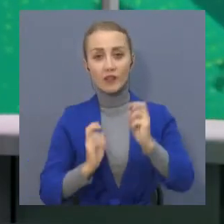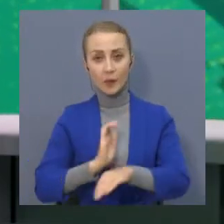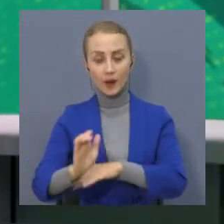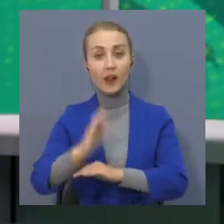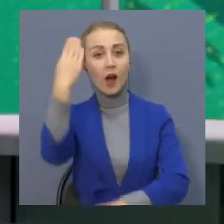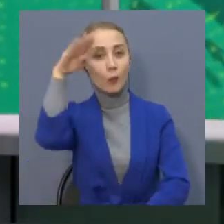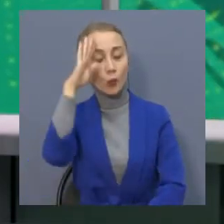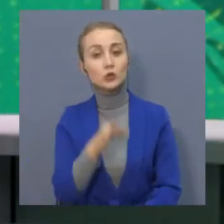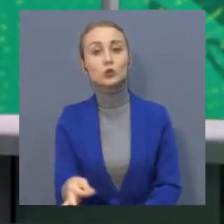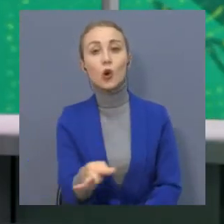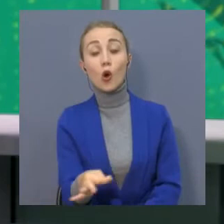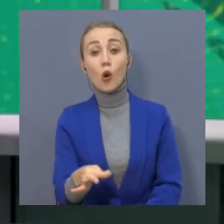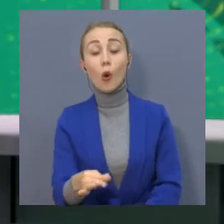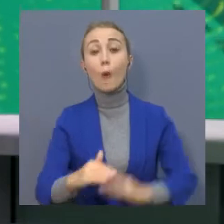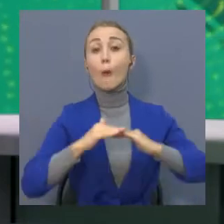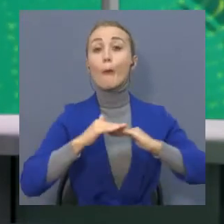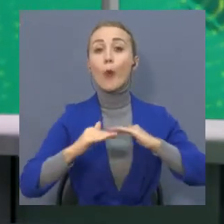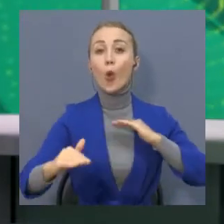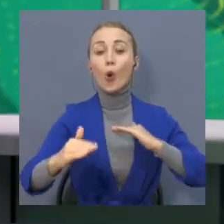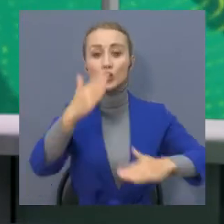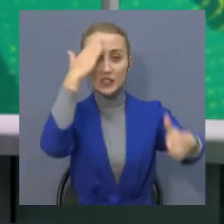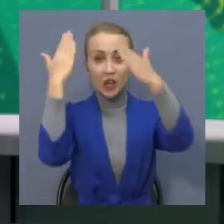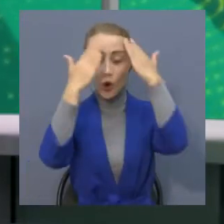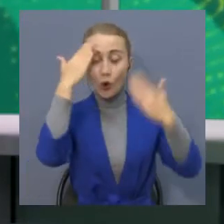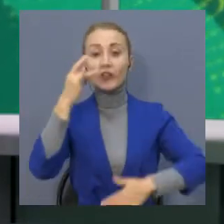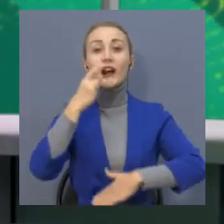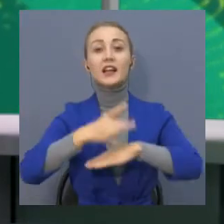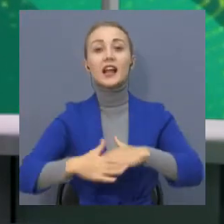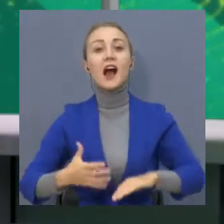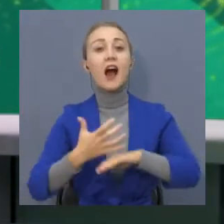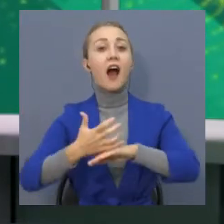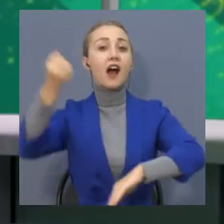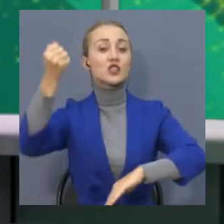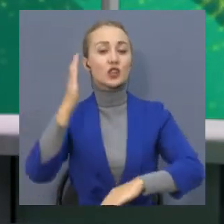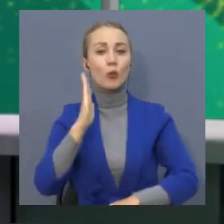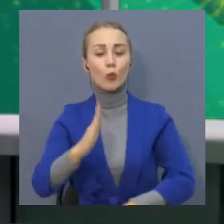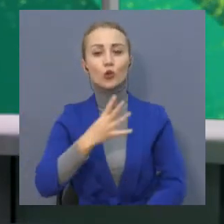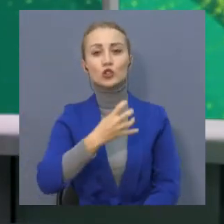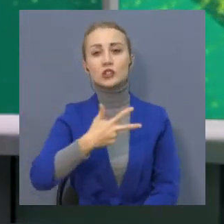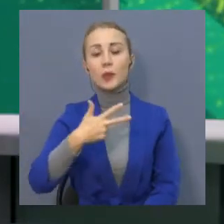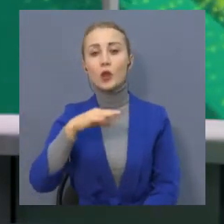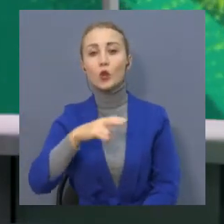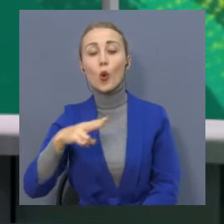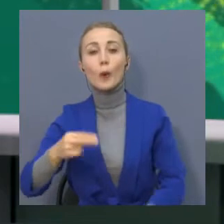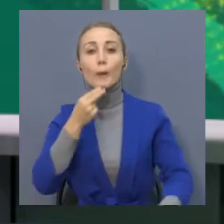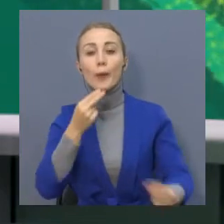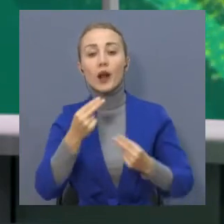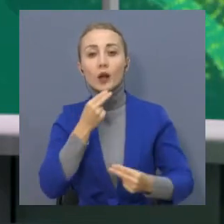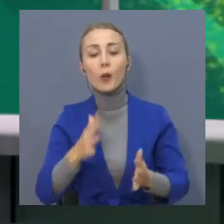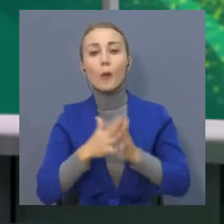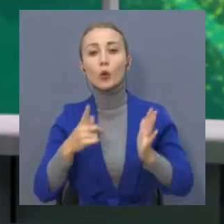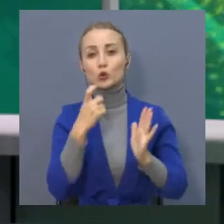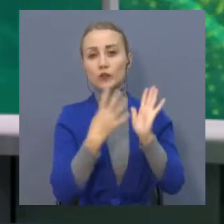өтеді. Хан Шатыр сауда ойын-сауық кешені жанындағы алаңда 197 миллион теңгенің 435 тонна өнімі